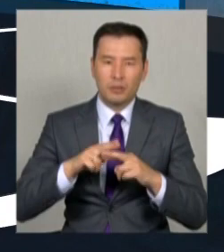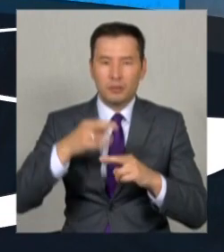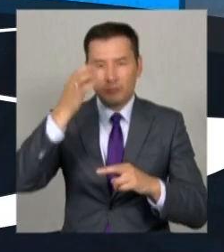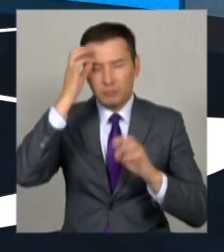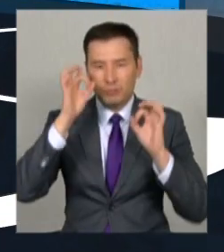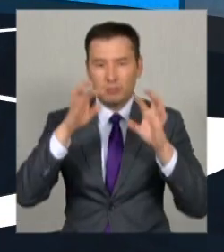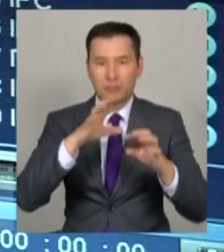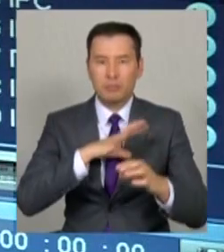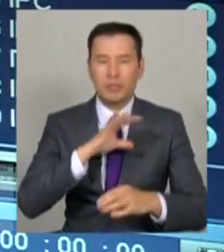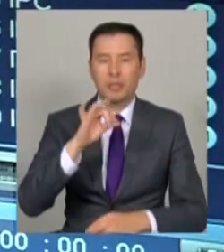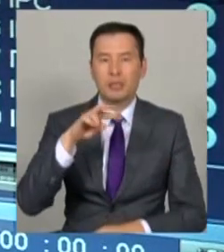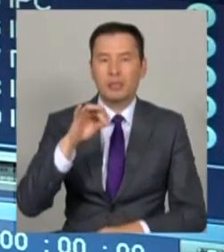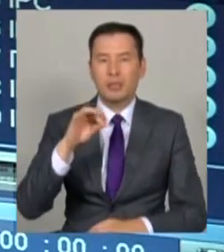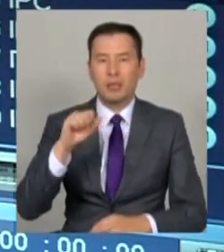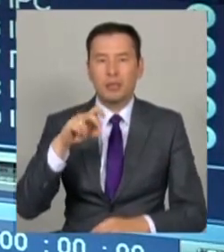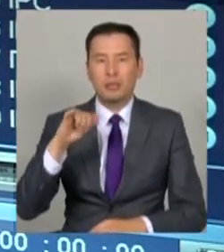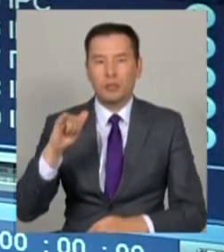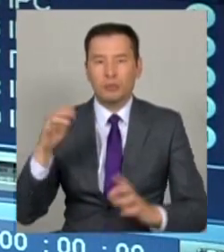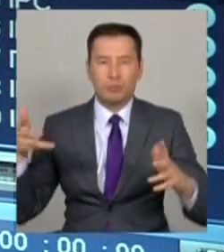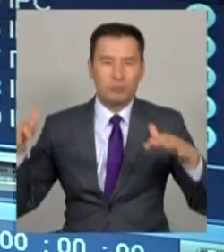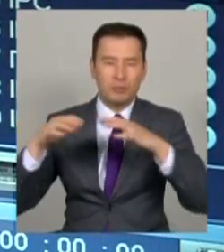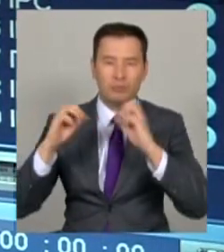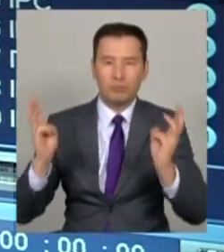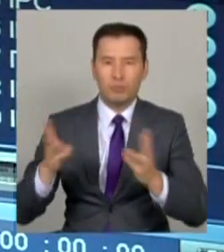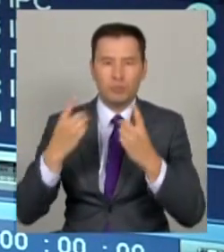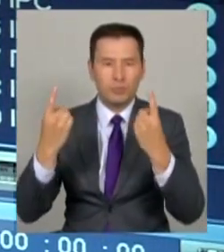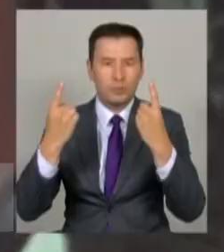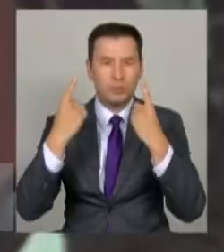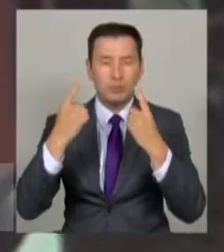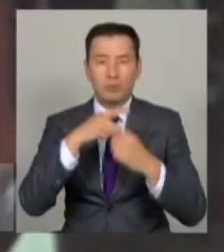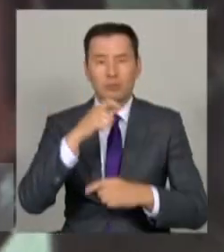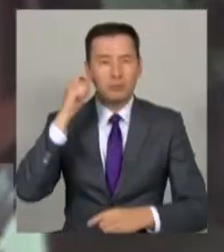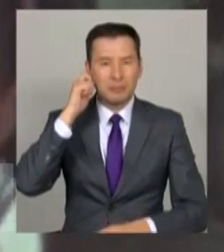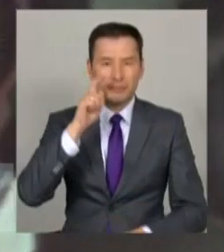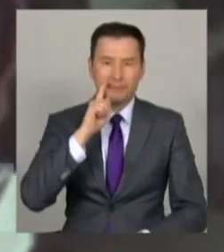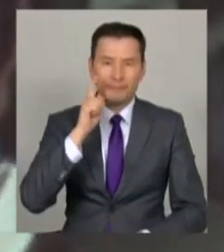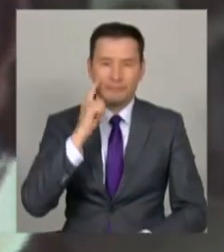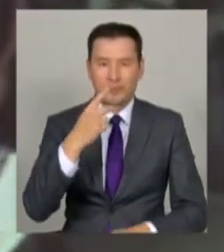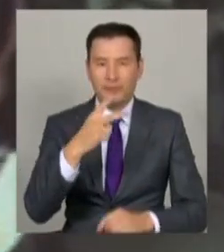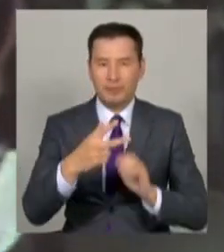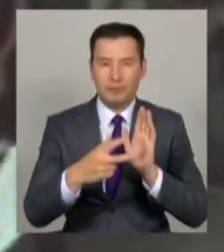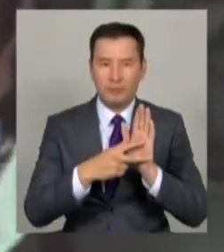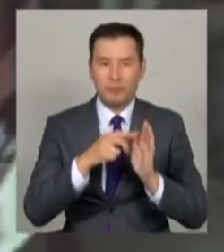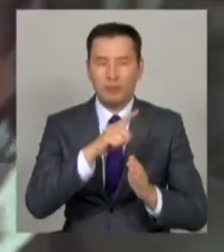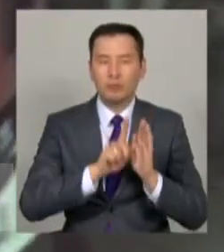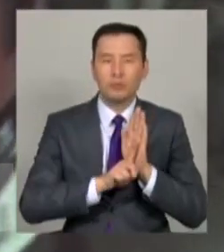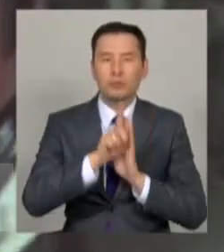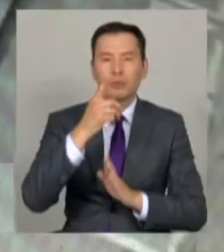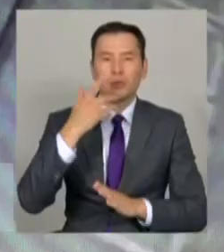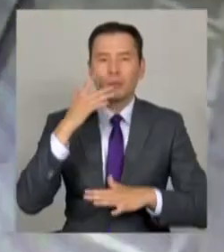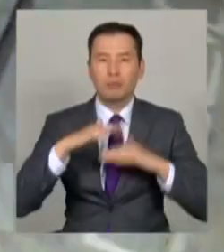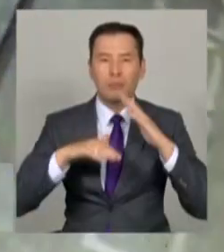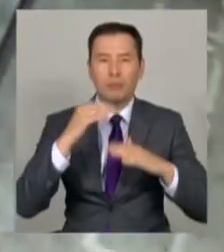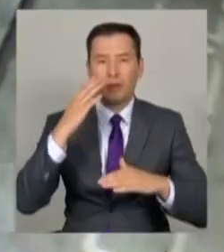он погиб в Илиалатауском природном парке при тушении крупного пожара. Ему было всего 28 лет. Свой трудовой путь он начал стажером